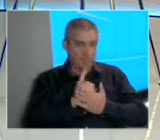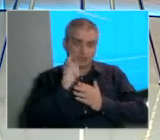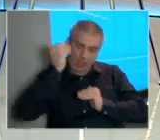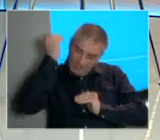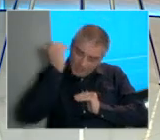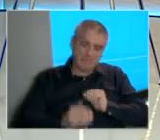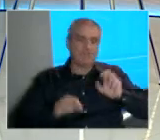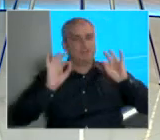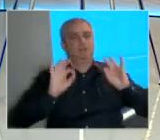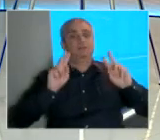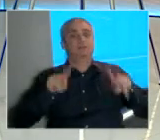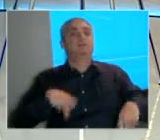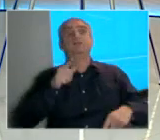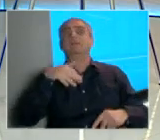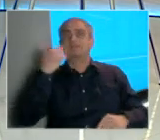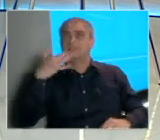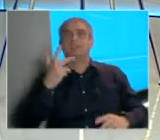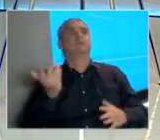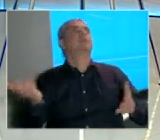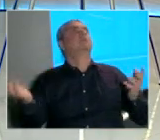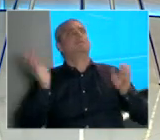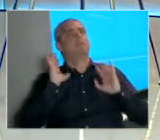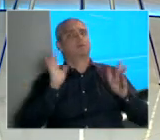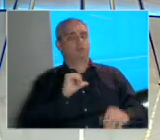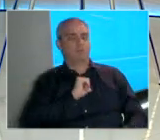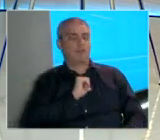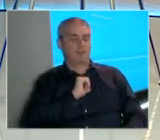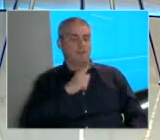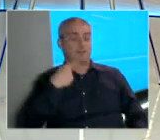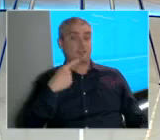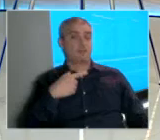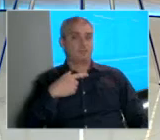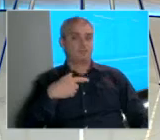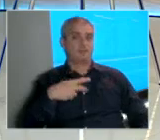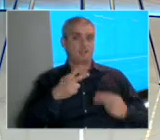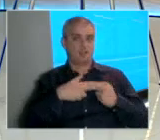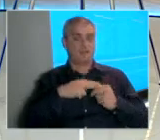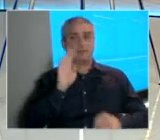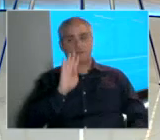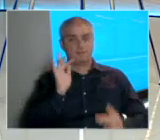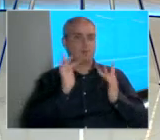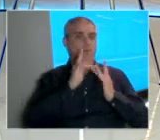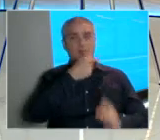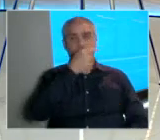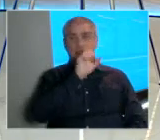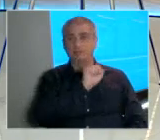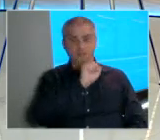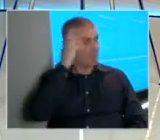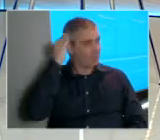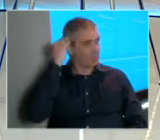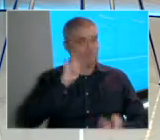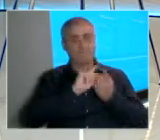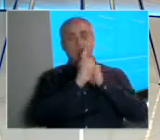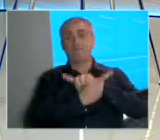לא נגמר, וזה הולך להיות סופר מעניין. ביממה הקרובה, בנימין נתניהו מול גדעון סער,